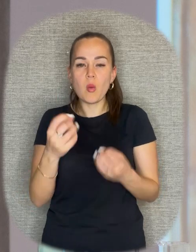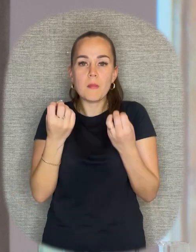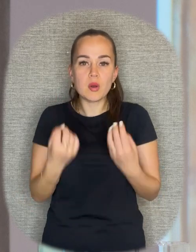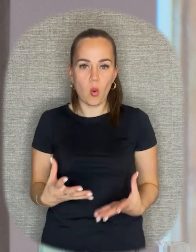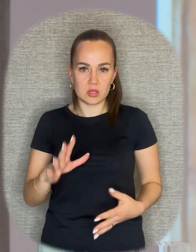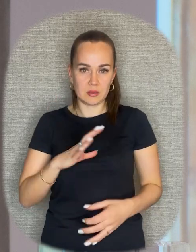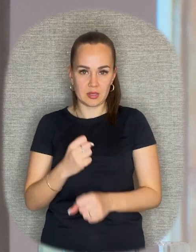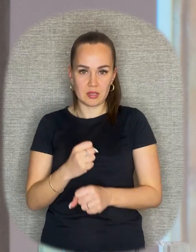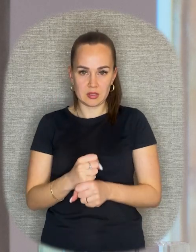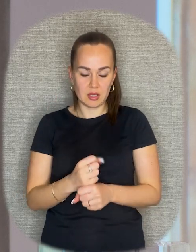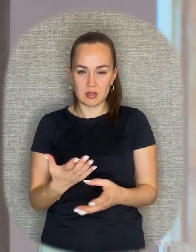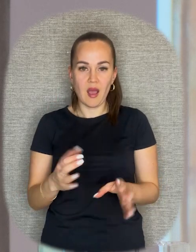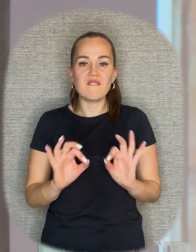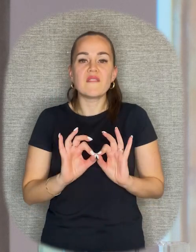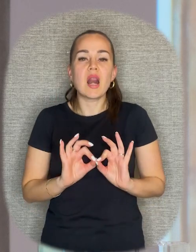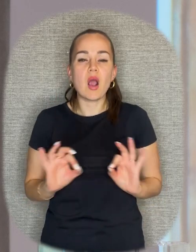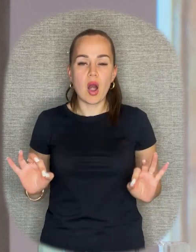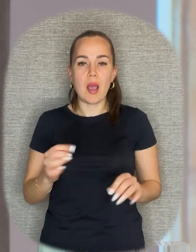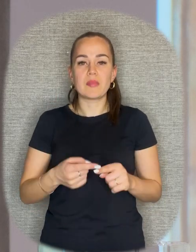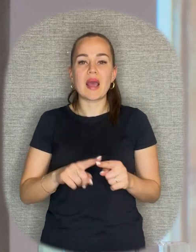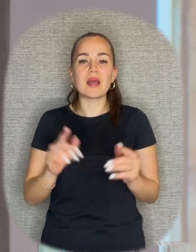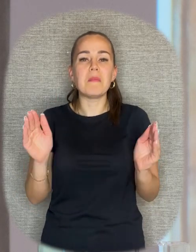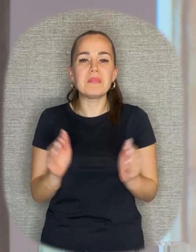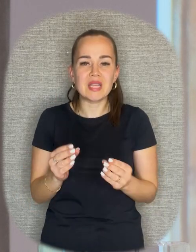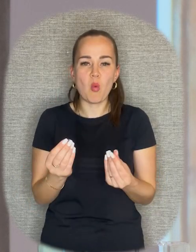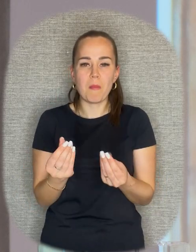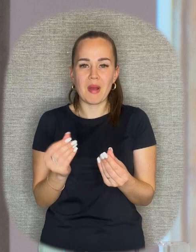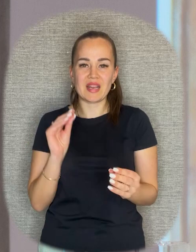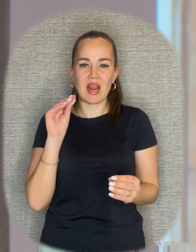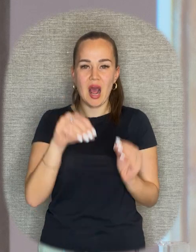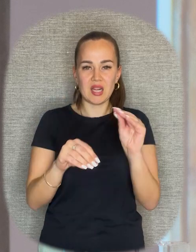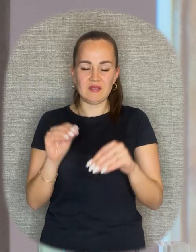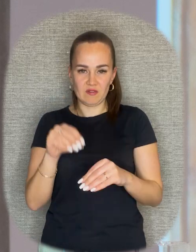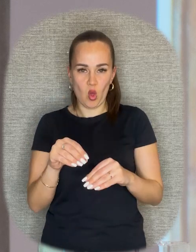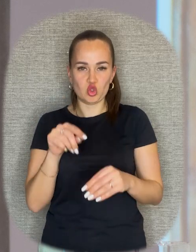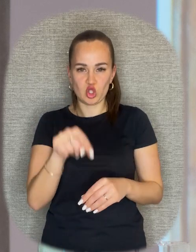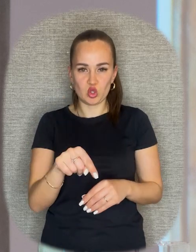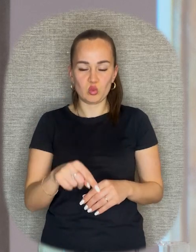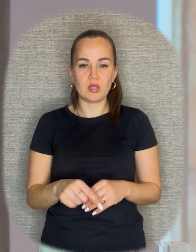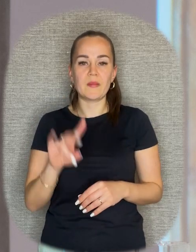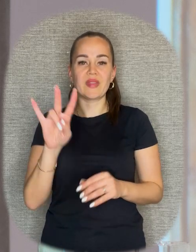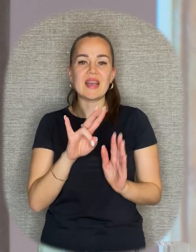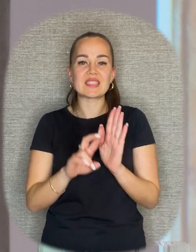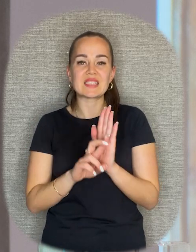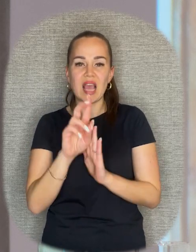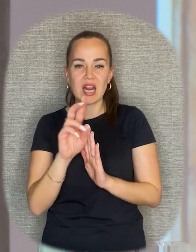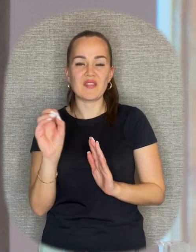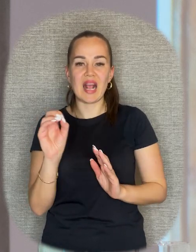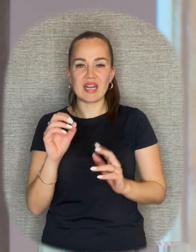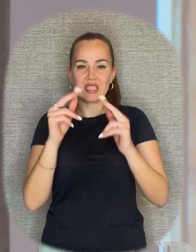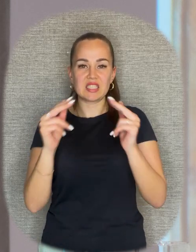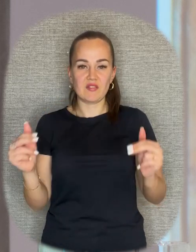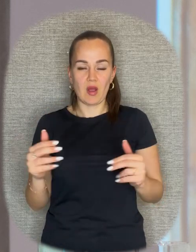просто это здание было сделано великолепие достигалось минимум материальных средств умноженный талантом зодчего церковь